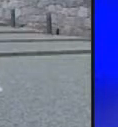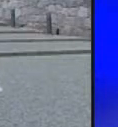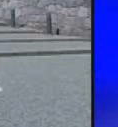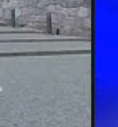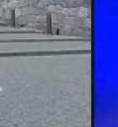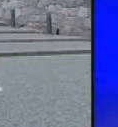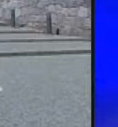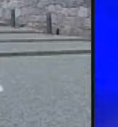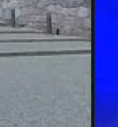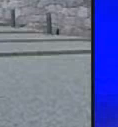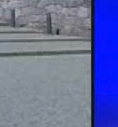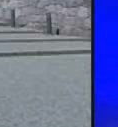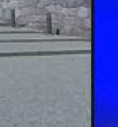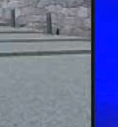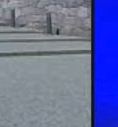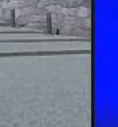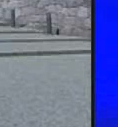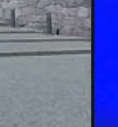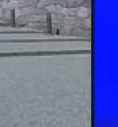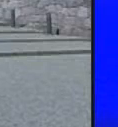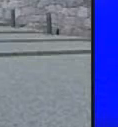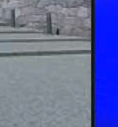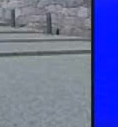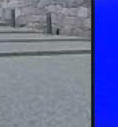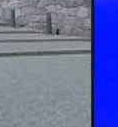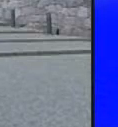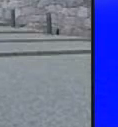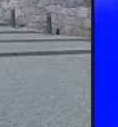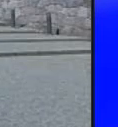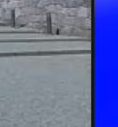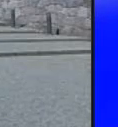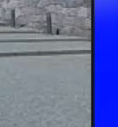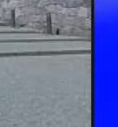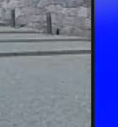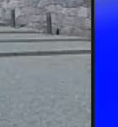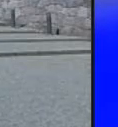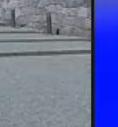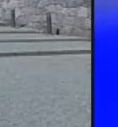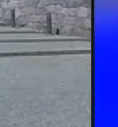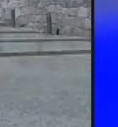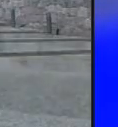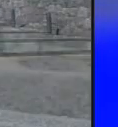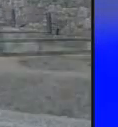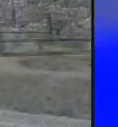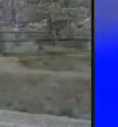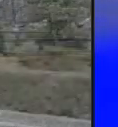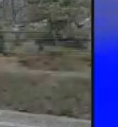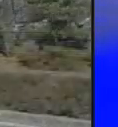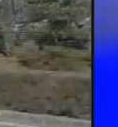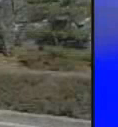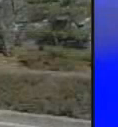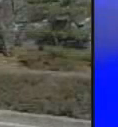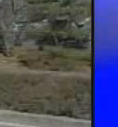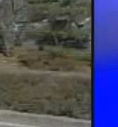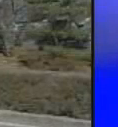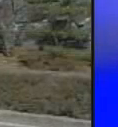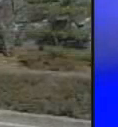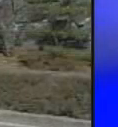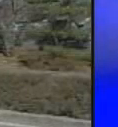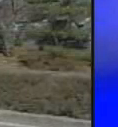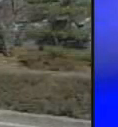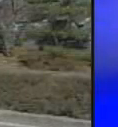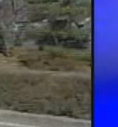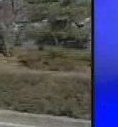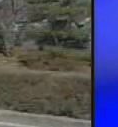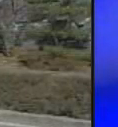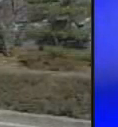重心移動と足踏みです。左手、左足、前、後ろ、左からナンバーステップを踏みます